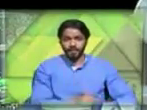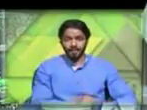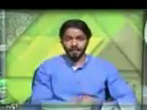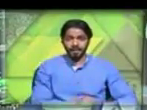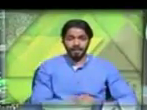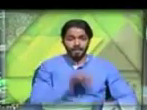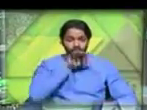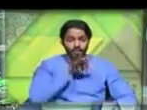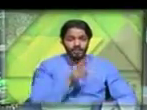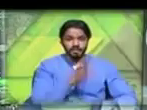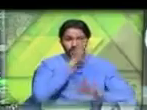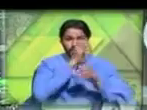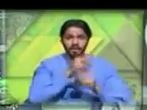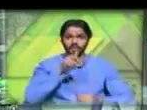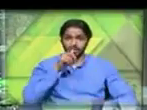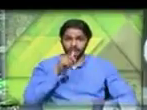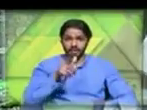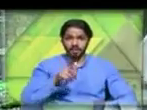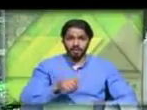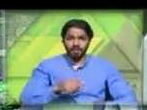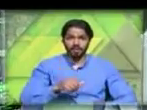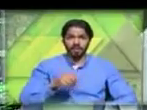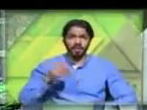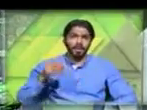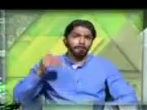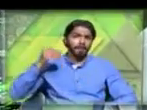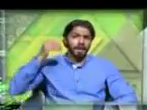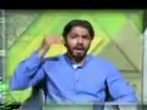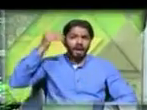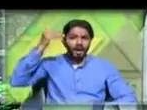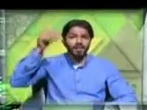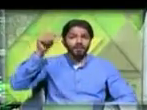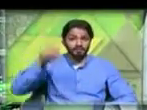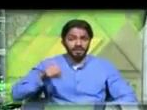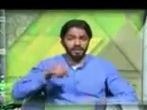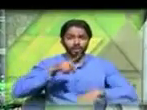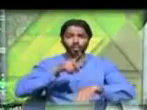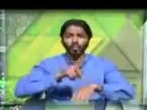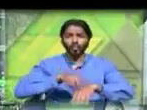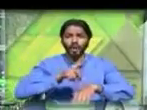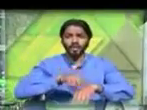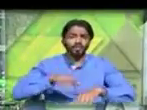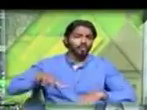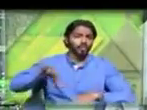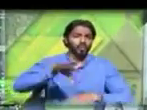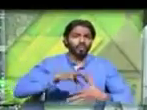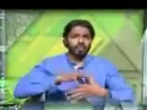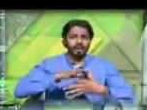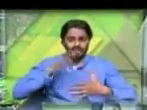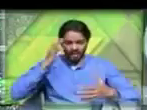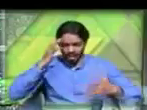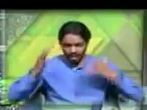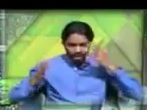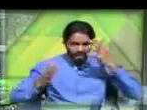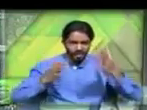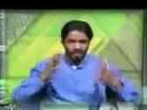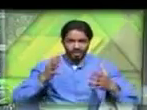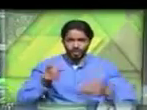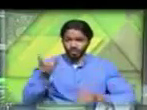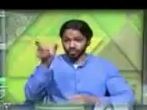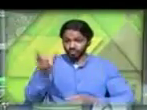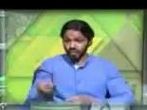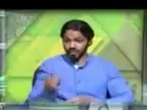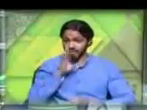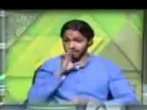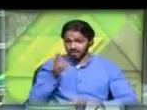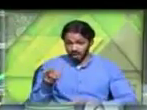سيأتي على الناس سنوات خداعات، يصدق فيها الكاذب ويكذب فيها